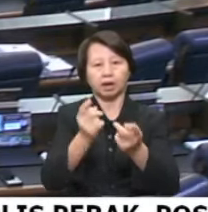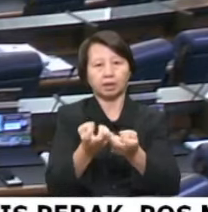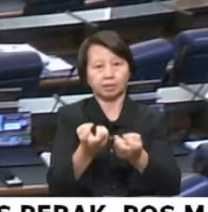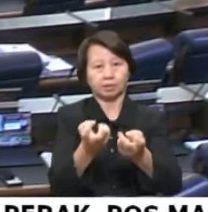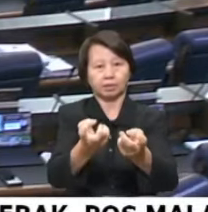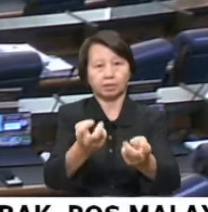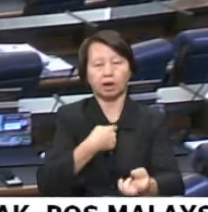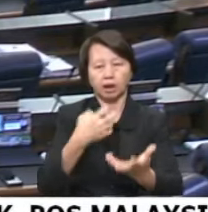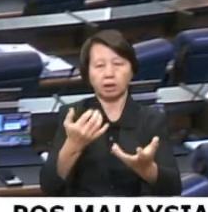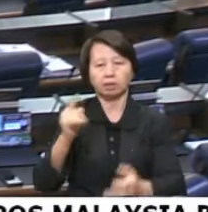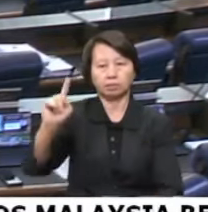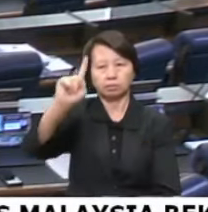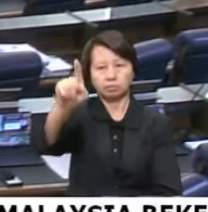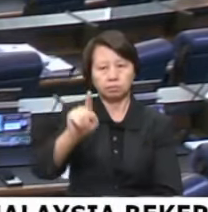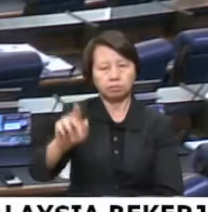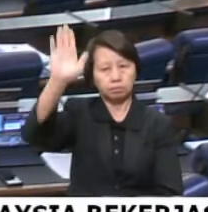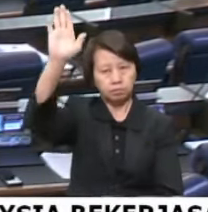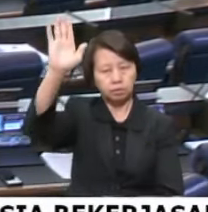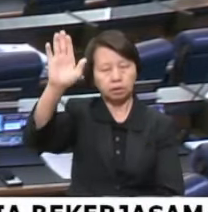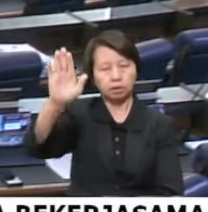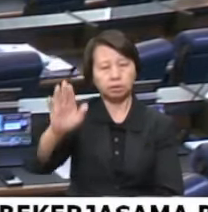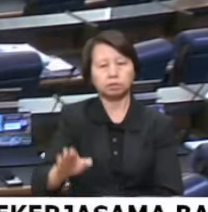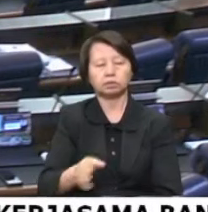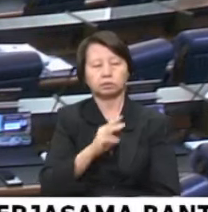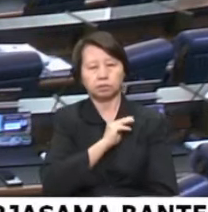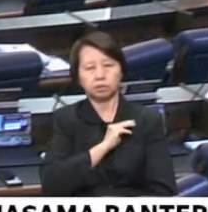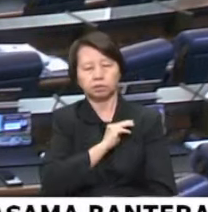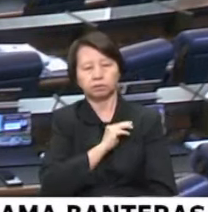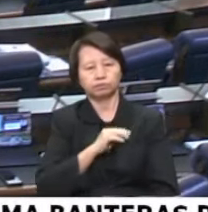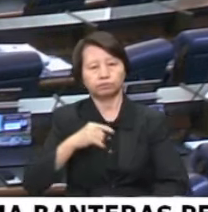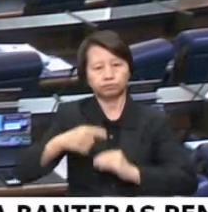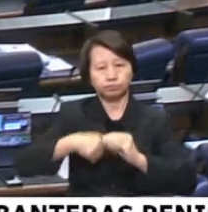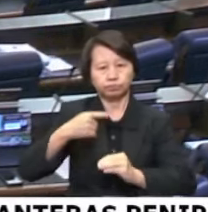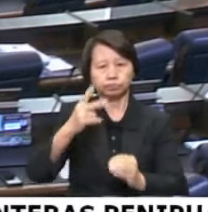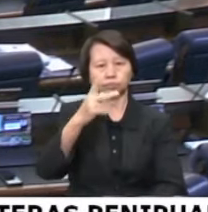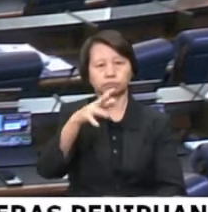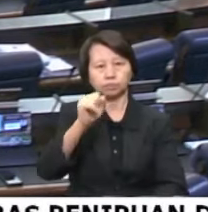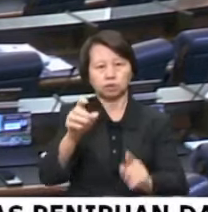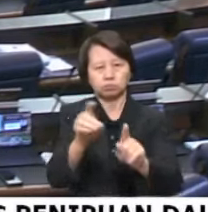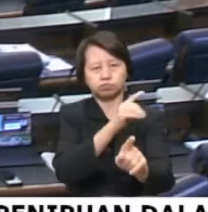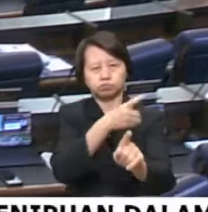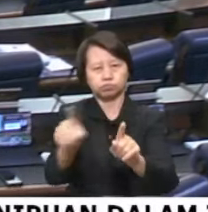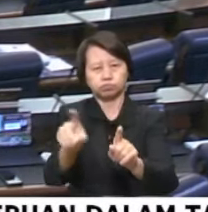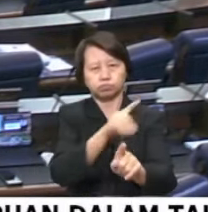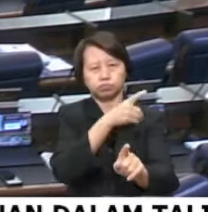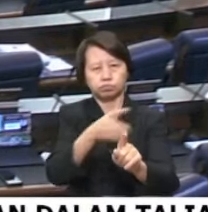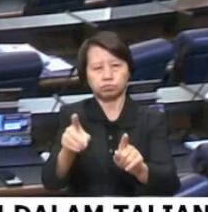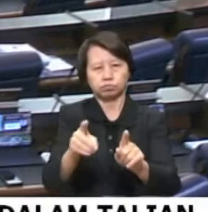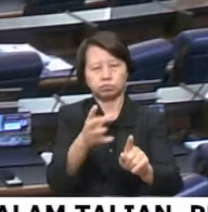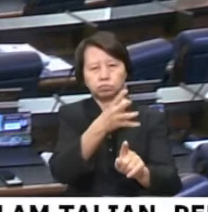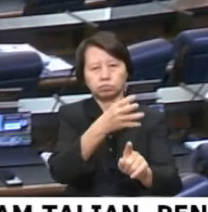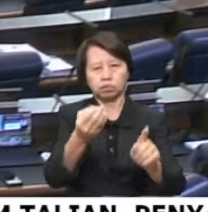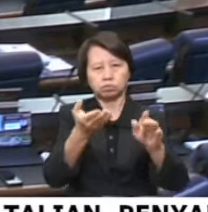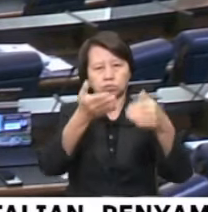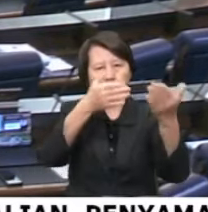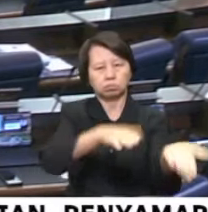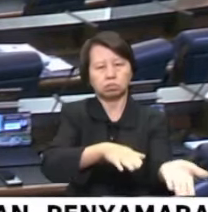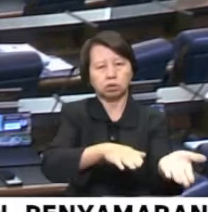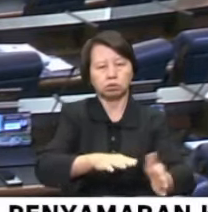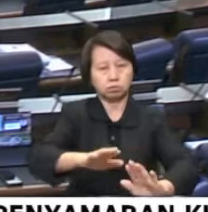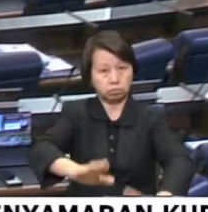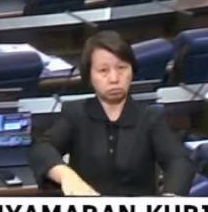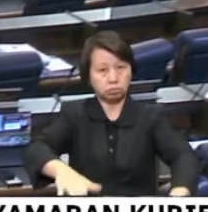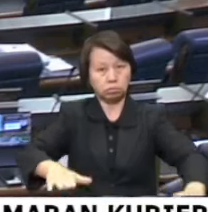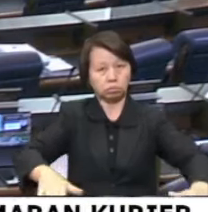bertanya Yang Berhormat Menteri, membentangkan kes dera kematian